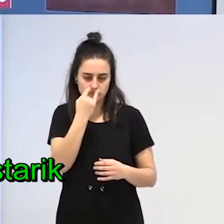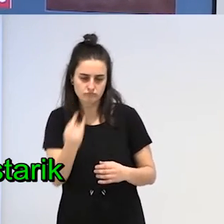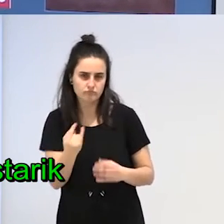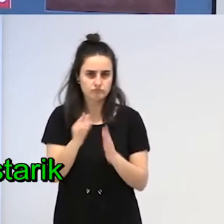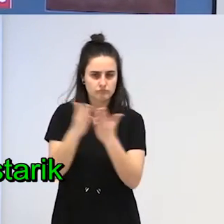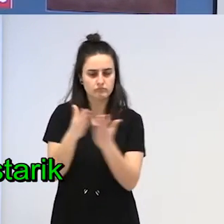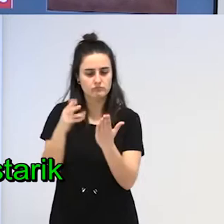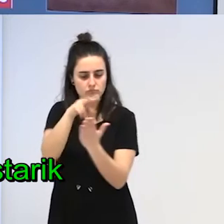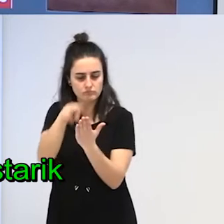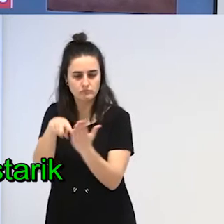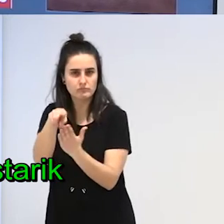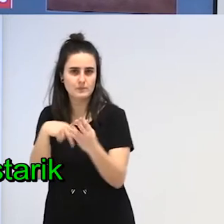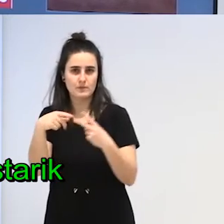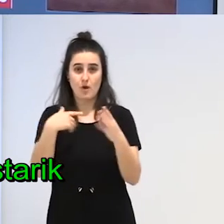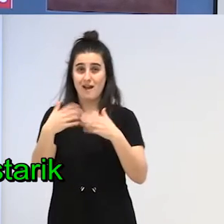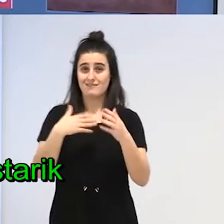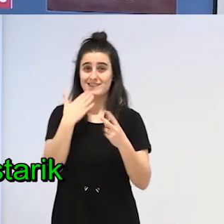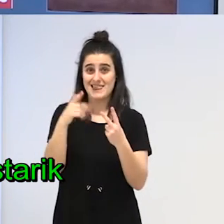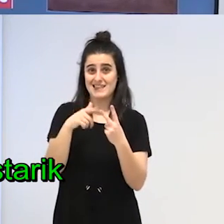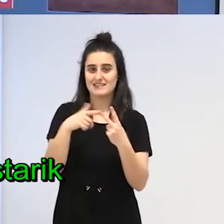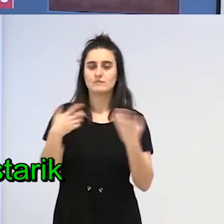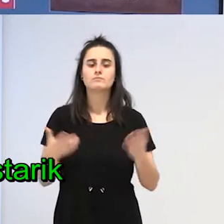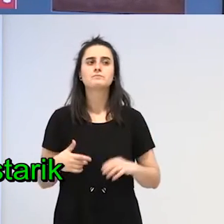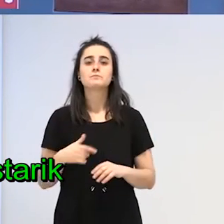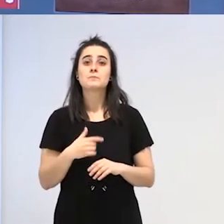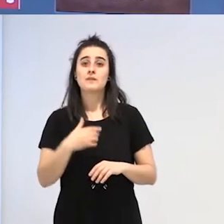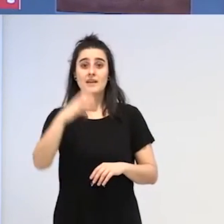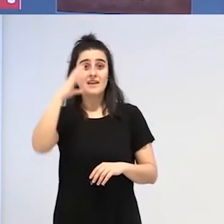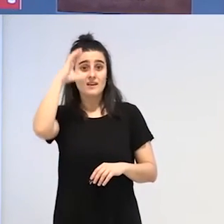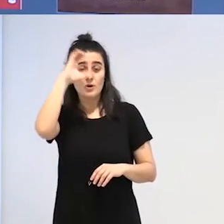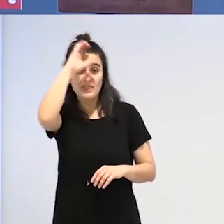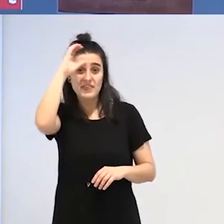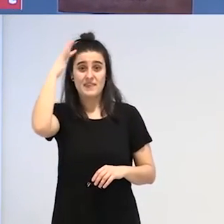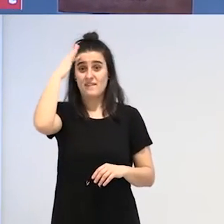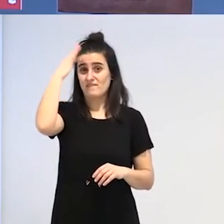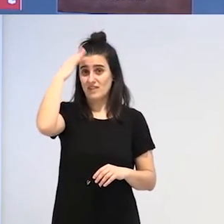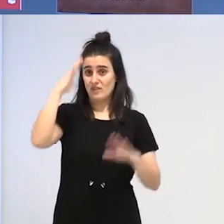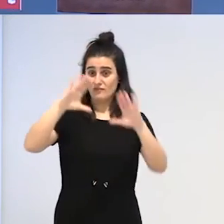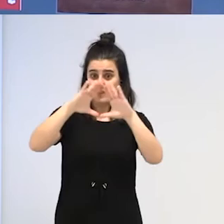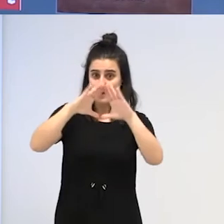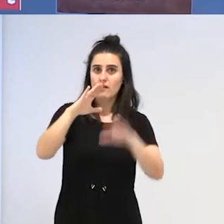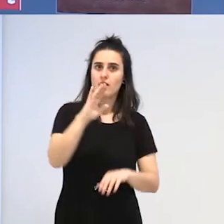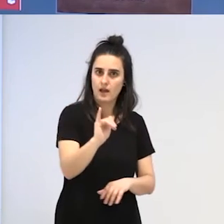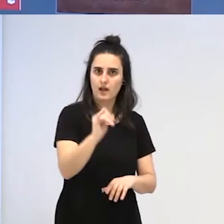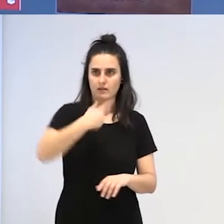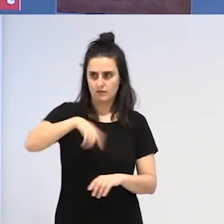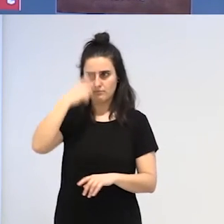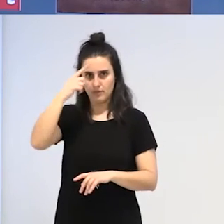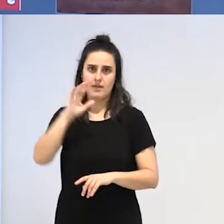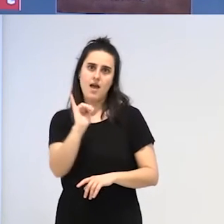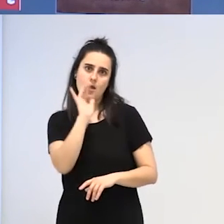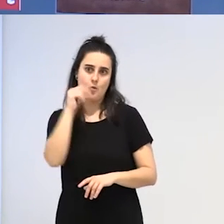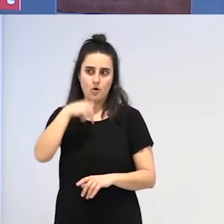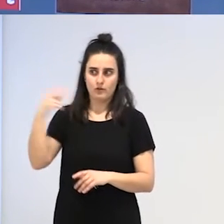beraz, zientzia fikzio feministarik baldagoen, badakigu badagoela, horregatik gaude hemen, baina